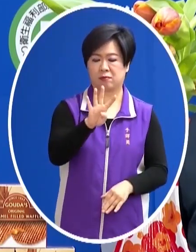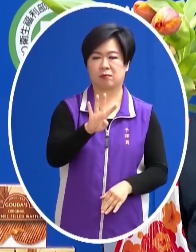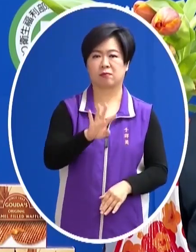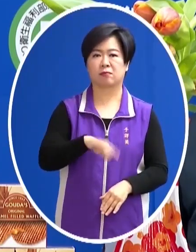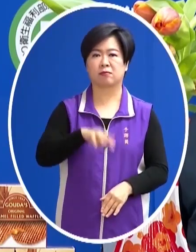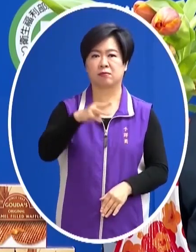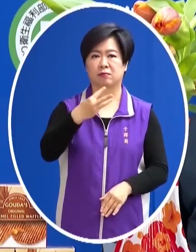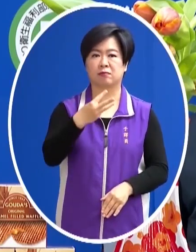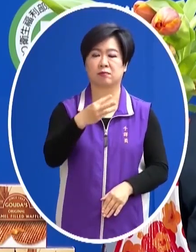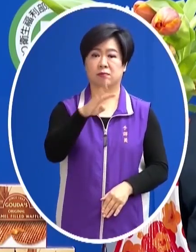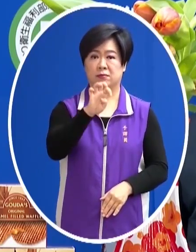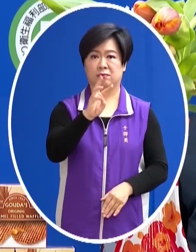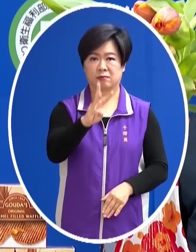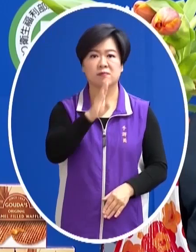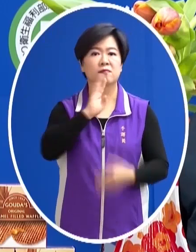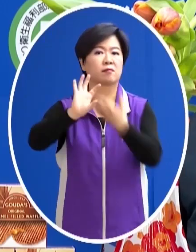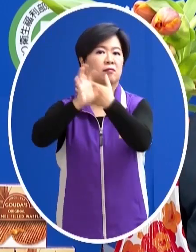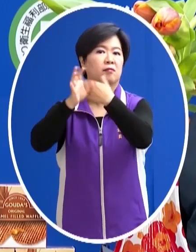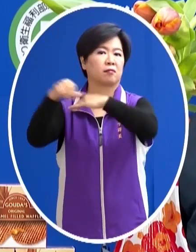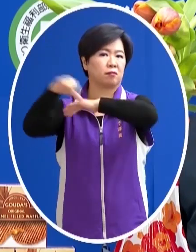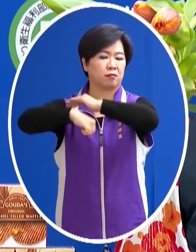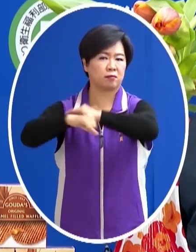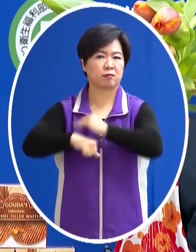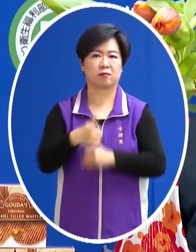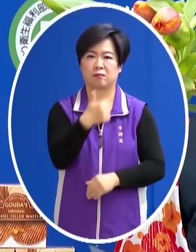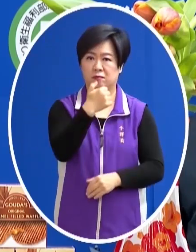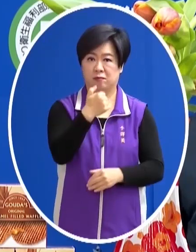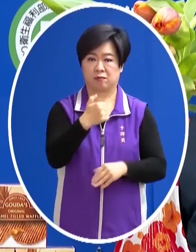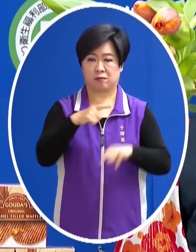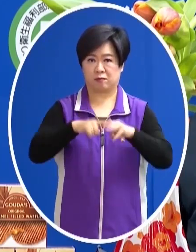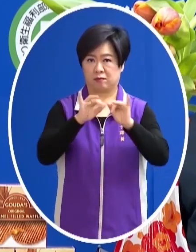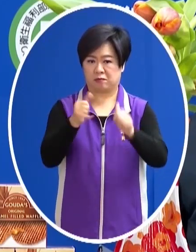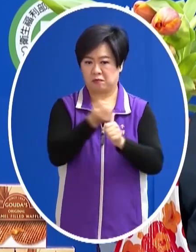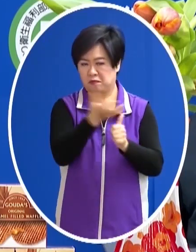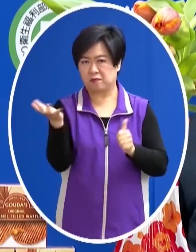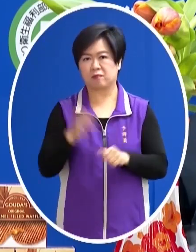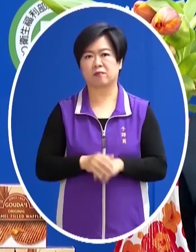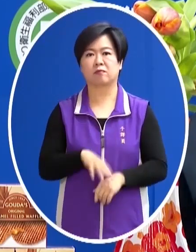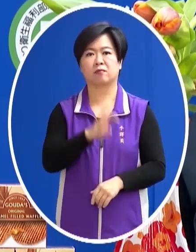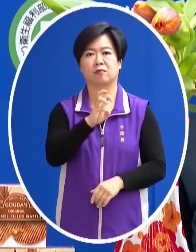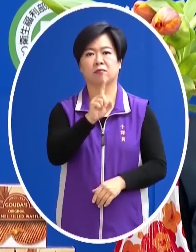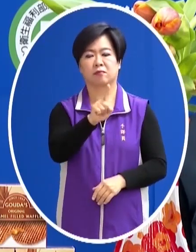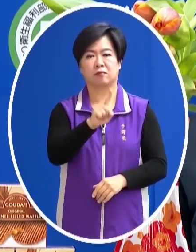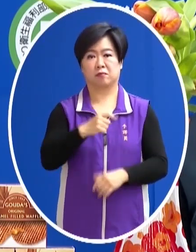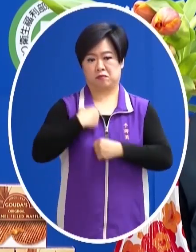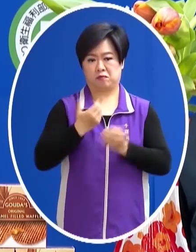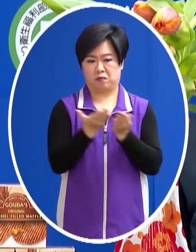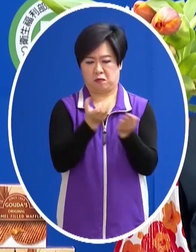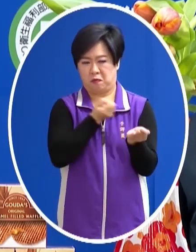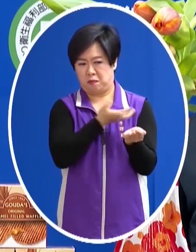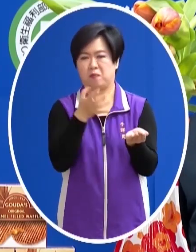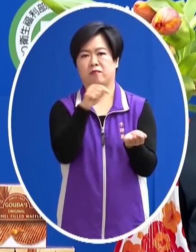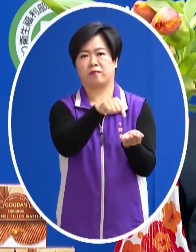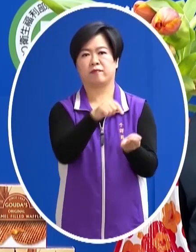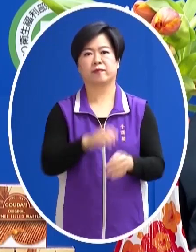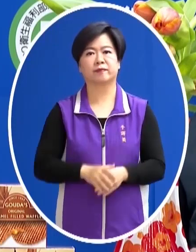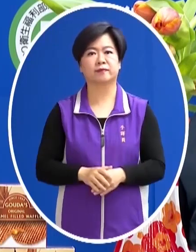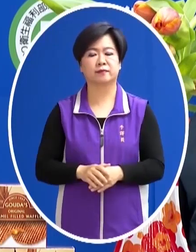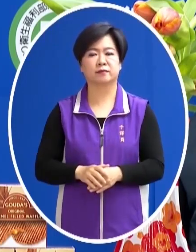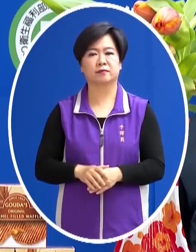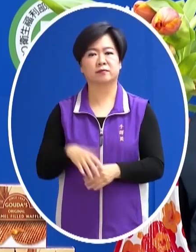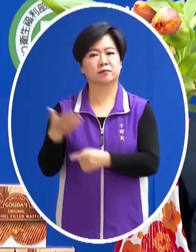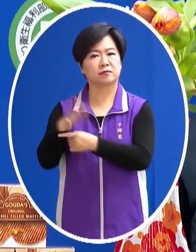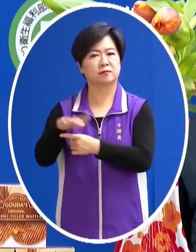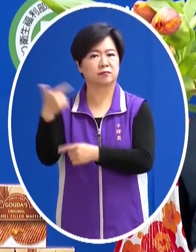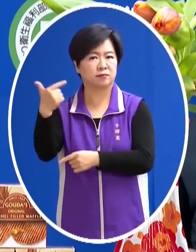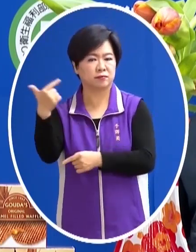入，55例的本土病例，那31例的敦睦舰队，那确诊个案中仍然是6个人死